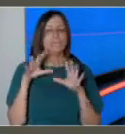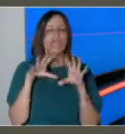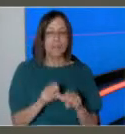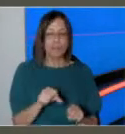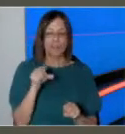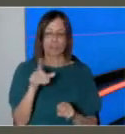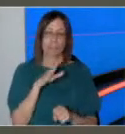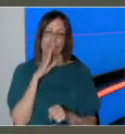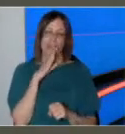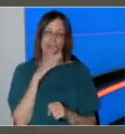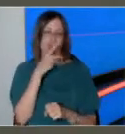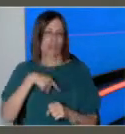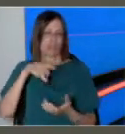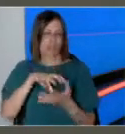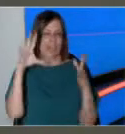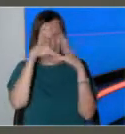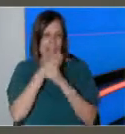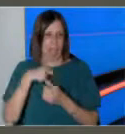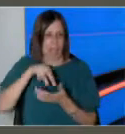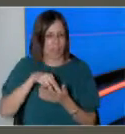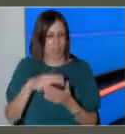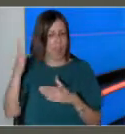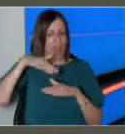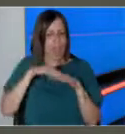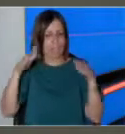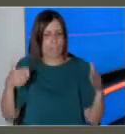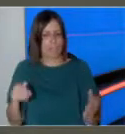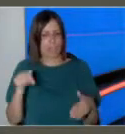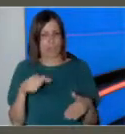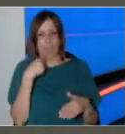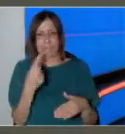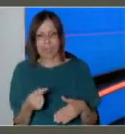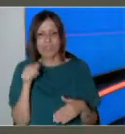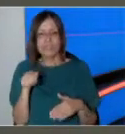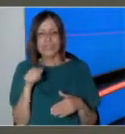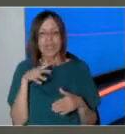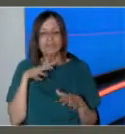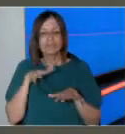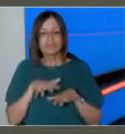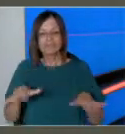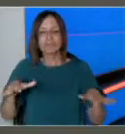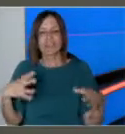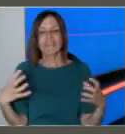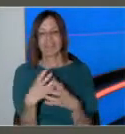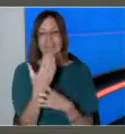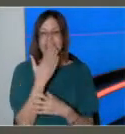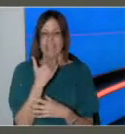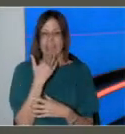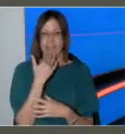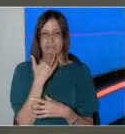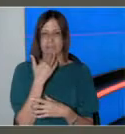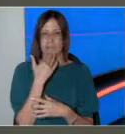הוא בעיה. כשאנחנו במשכן לילה עמדנו מעל הבמה הזו ואמרנו, זה יזלוג לתוך החברה